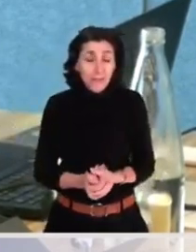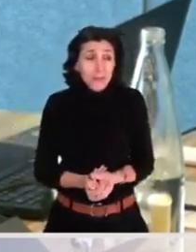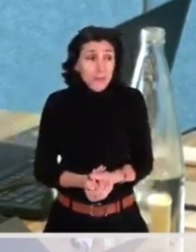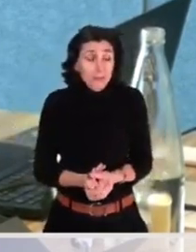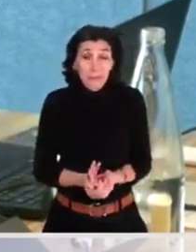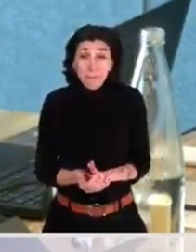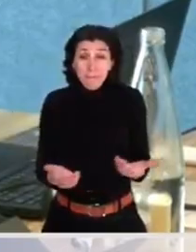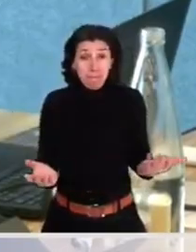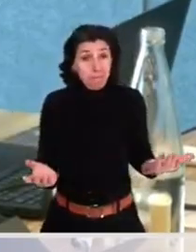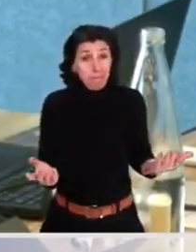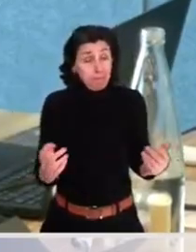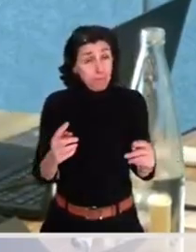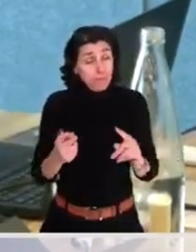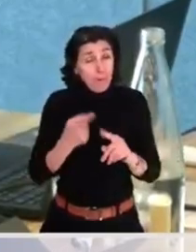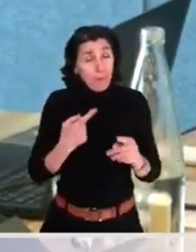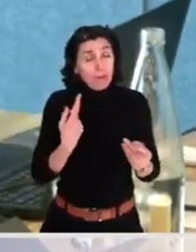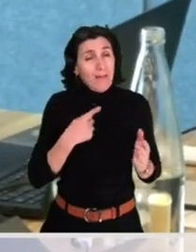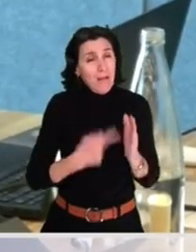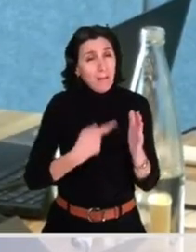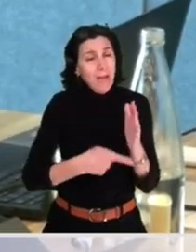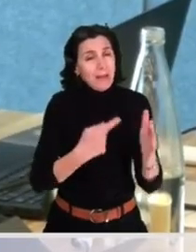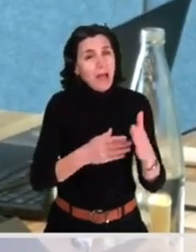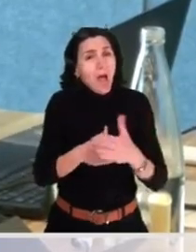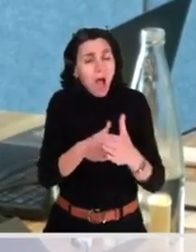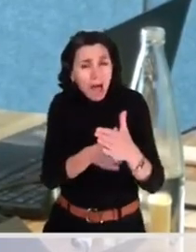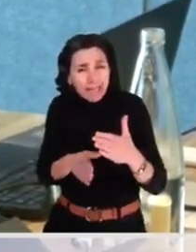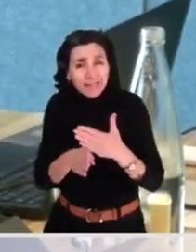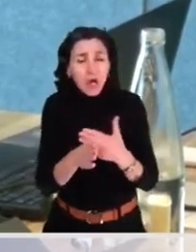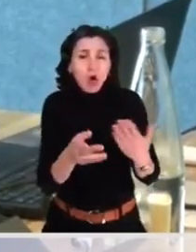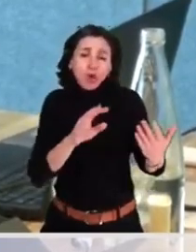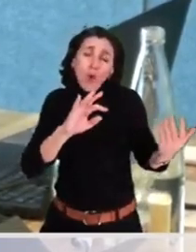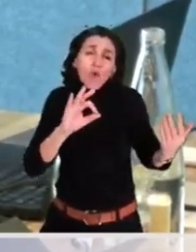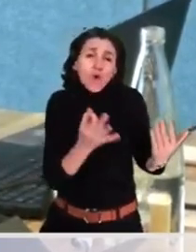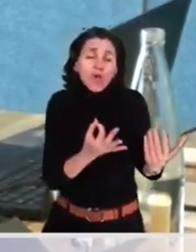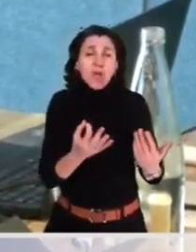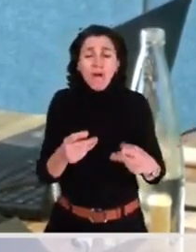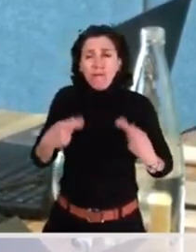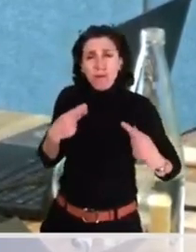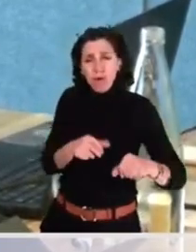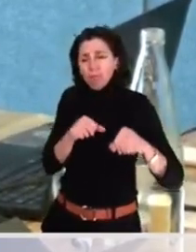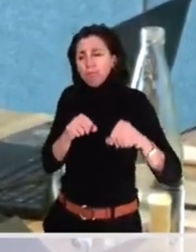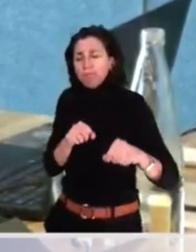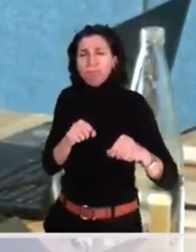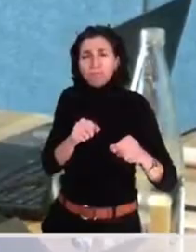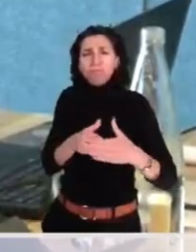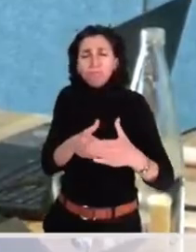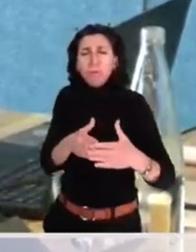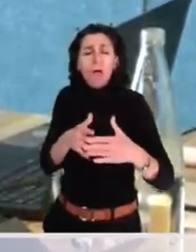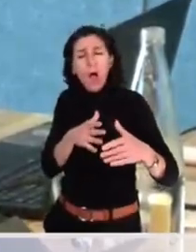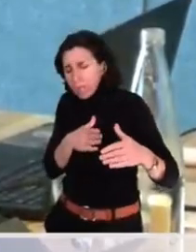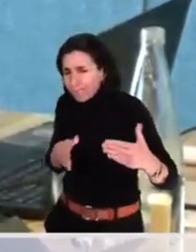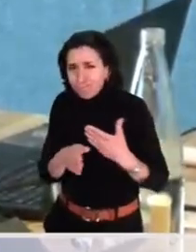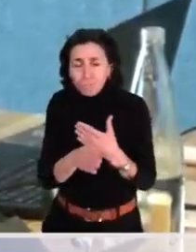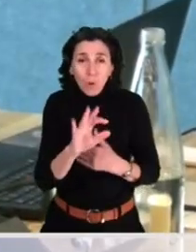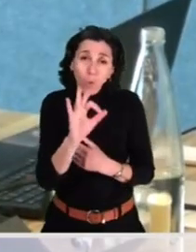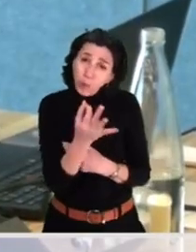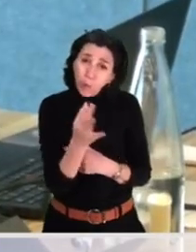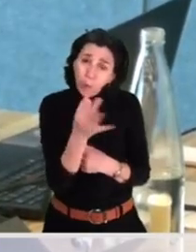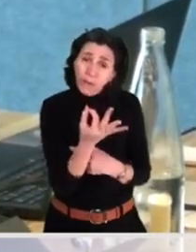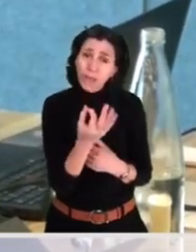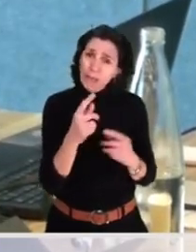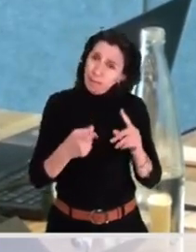pense qu'il faut rappeler aux Grenoblois. La résilience, la résistance de la ville, sa capacité à agir, il faut effectivement les retrouver